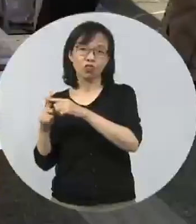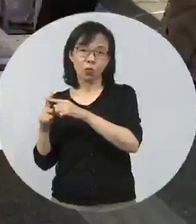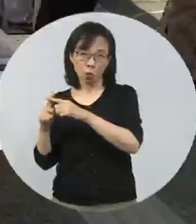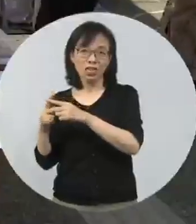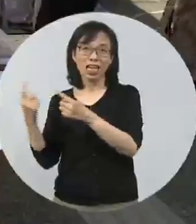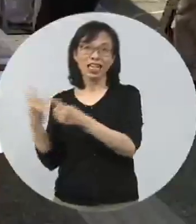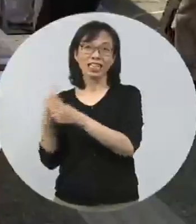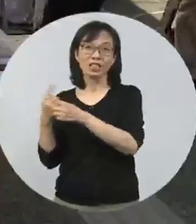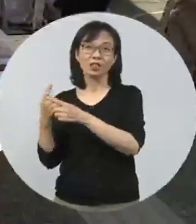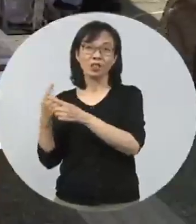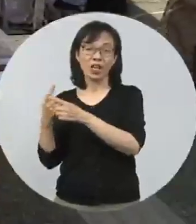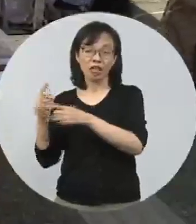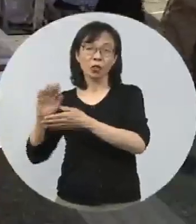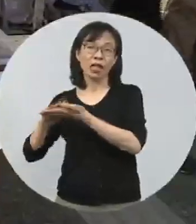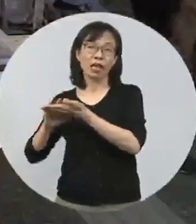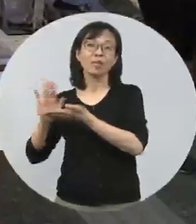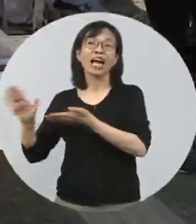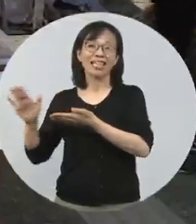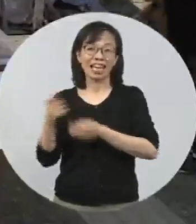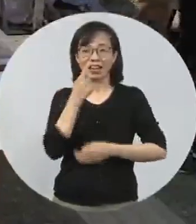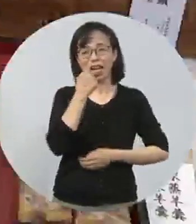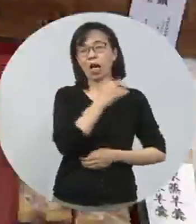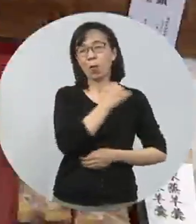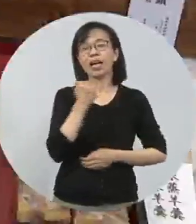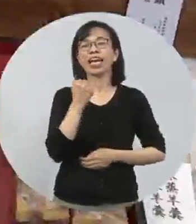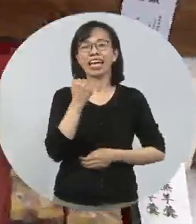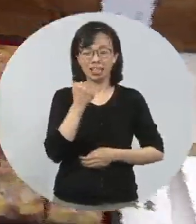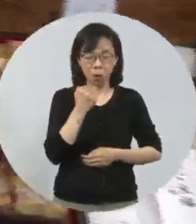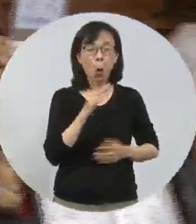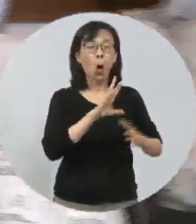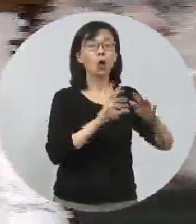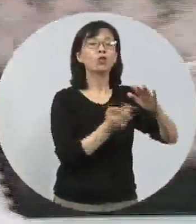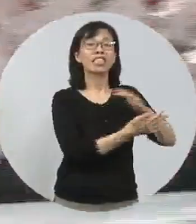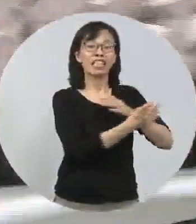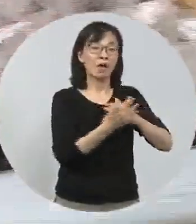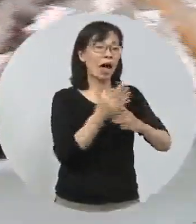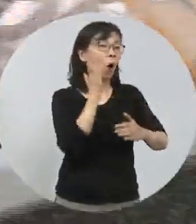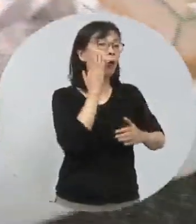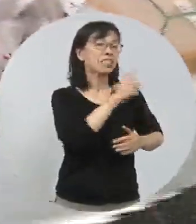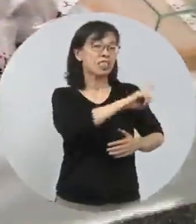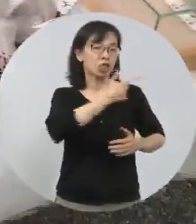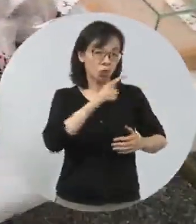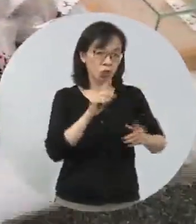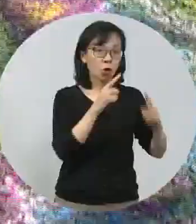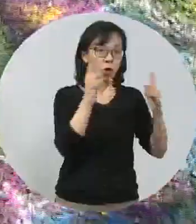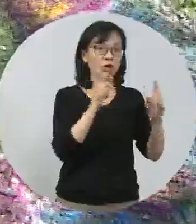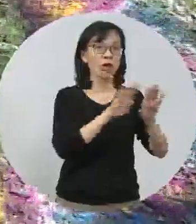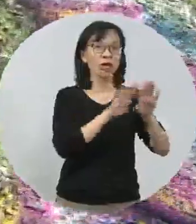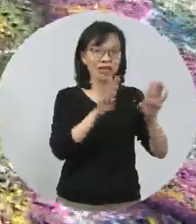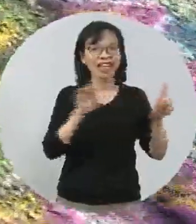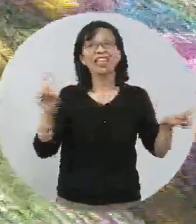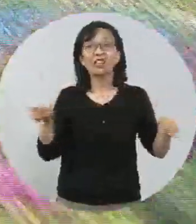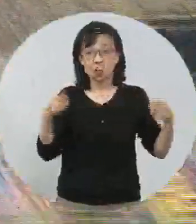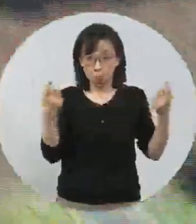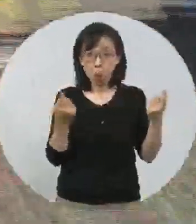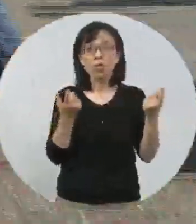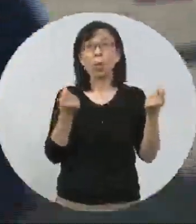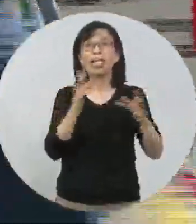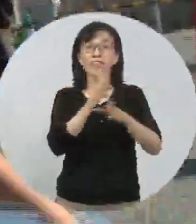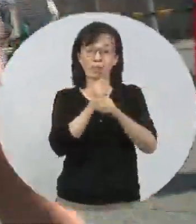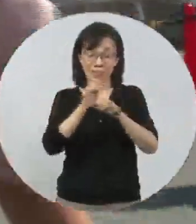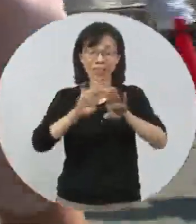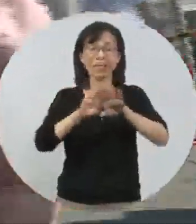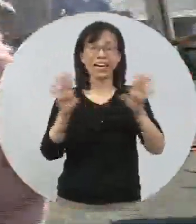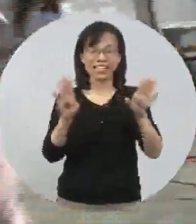ングがあったのと、我々の方で、富士沢おいしいものフェスティバルを、開催するっていう予定もあったので、じゃあぜひ同時に同じ日に開催を